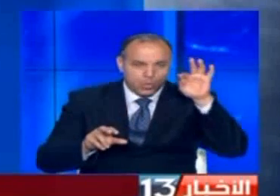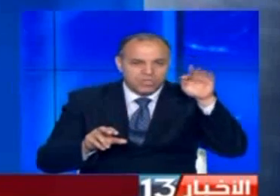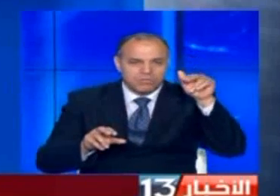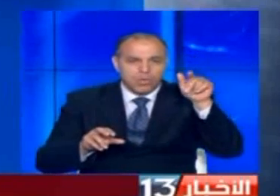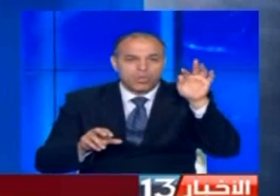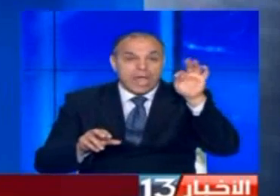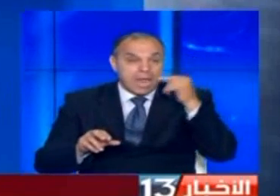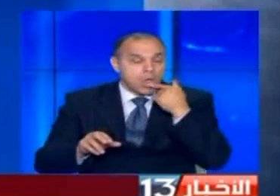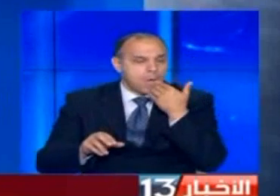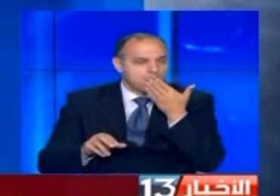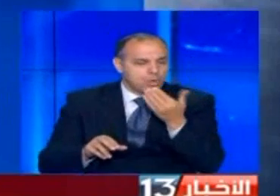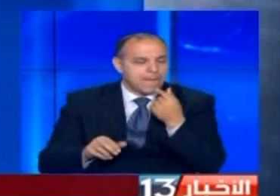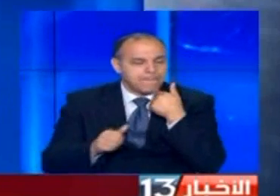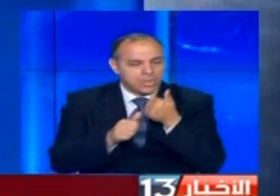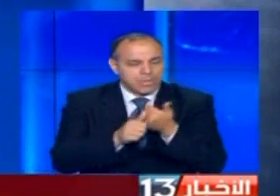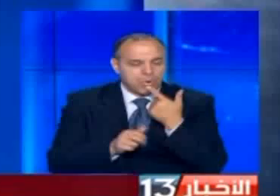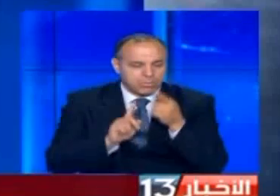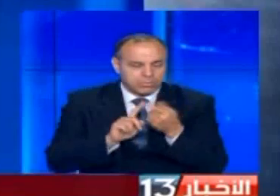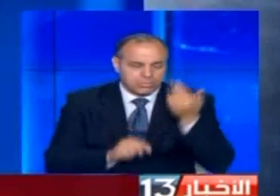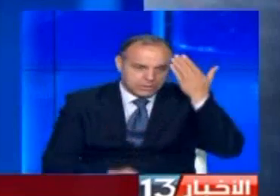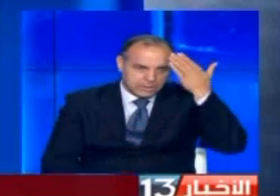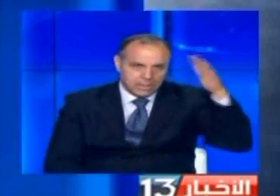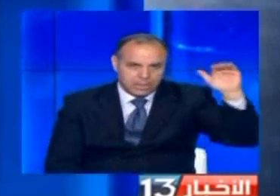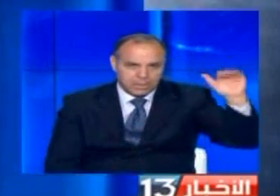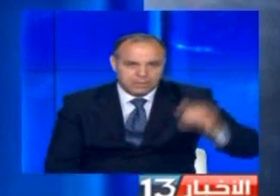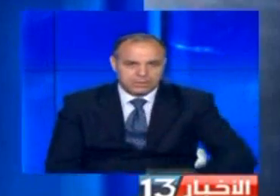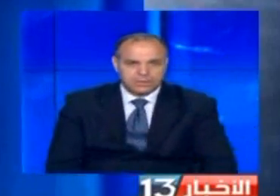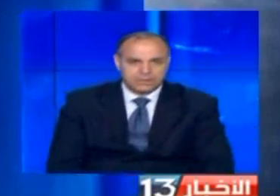نق شكرا على المتابعه والاهتمام الى